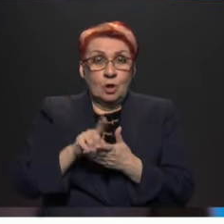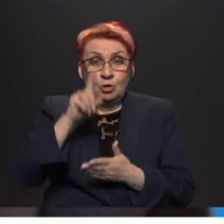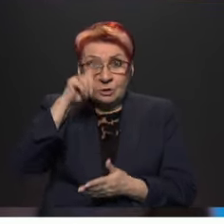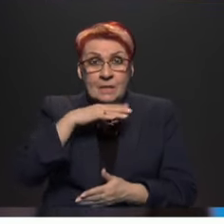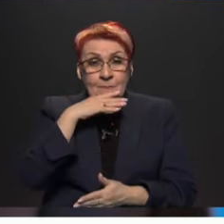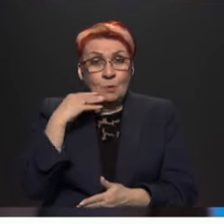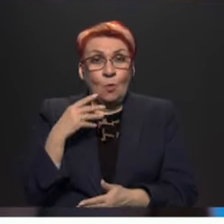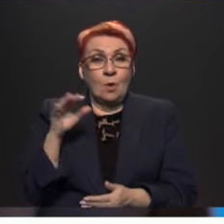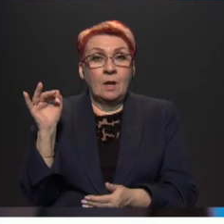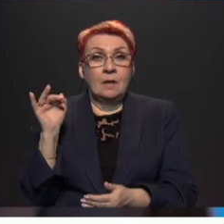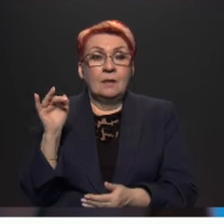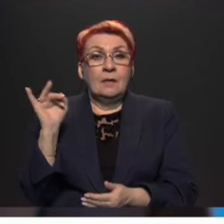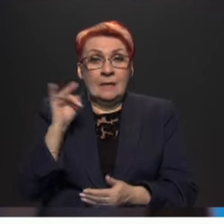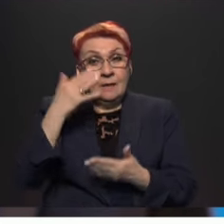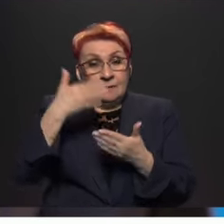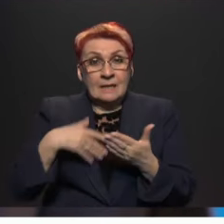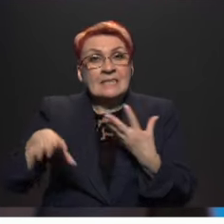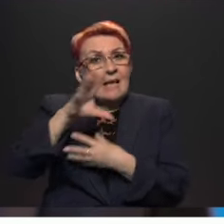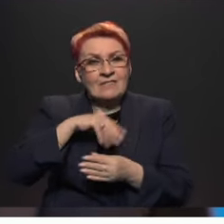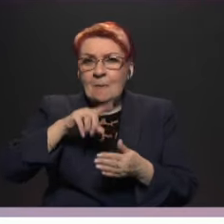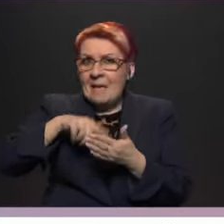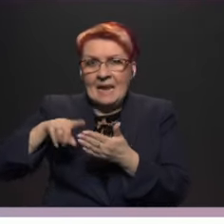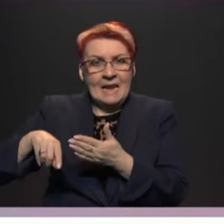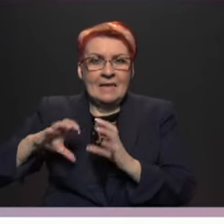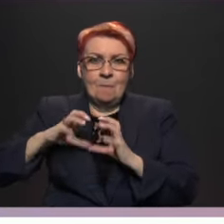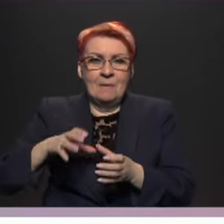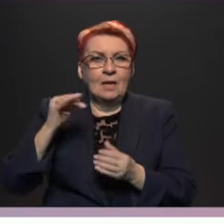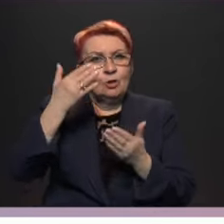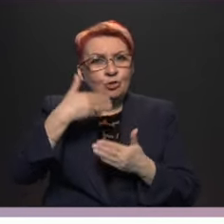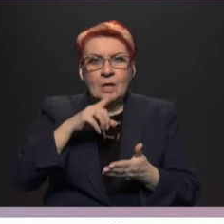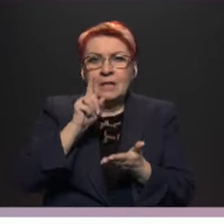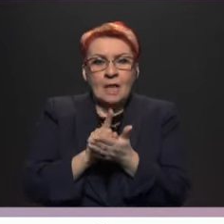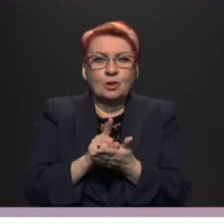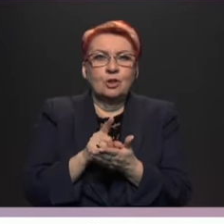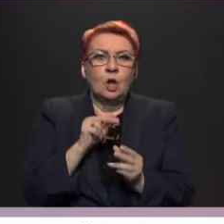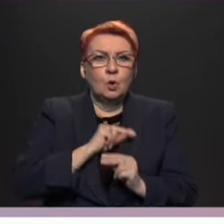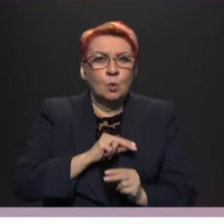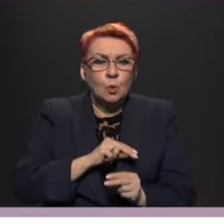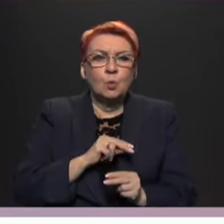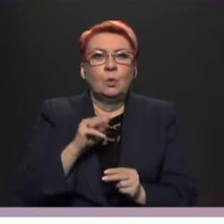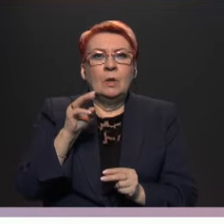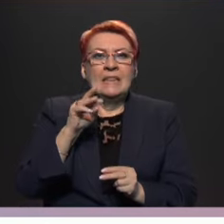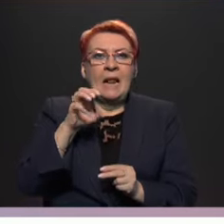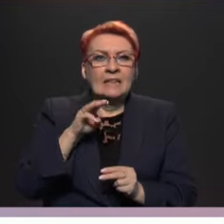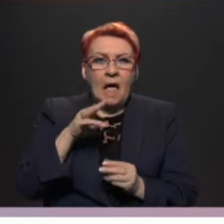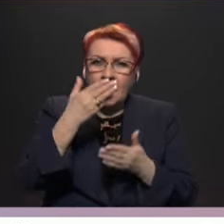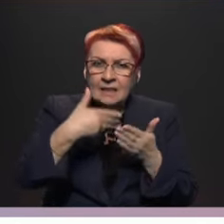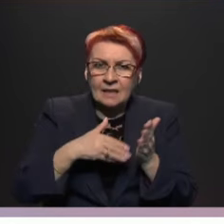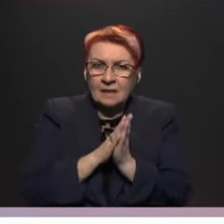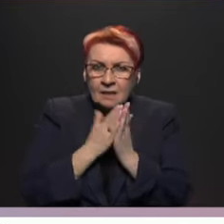числе знакомиться со всеми религиями мира, и читать различные труды и трактаты,